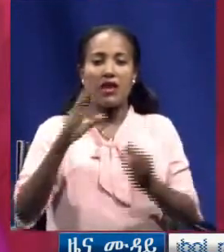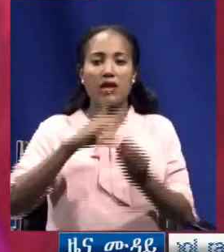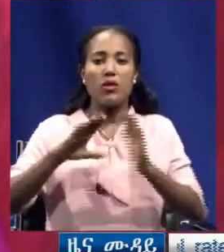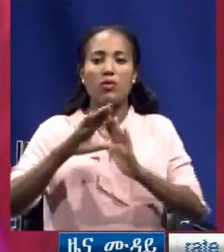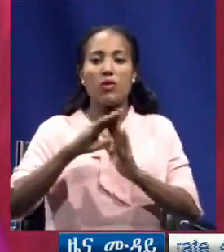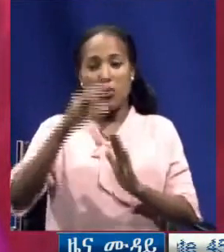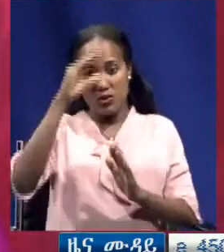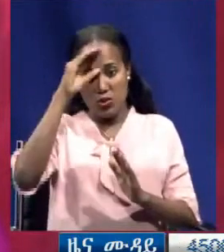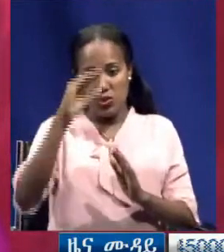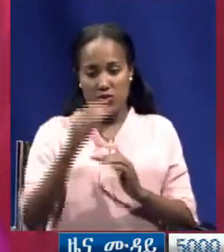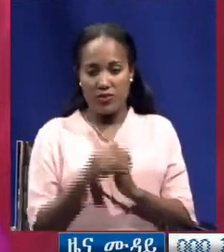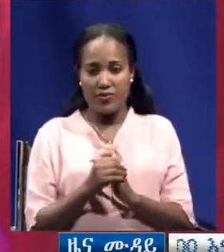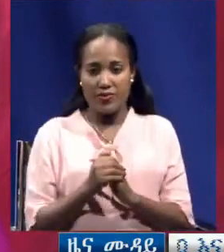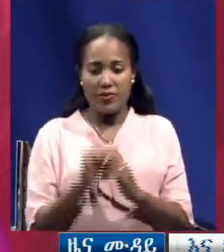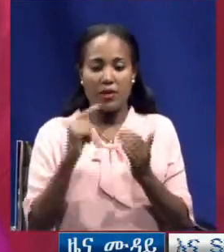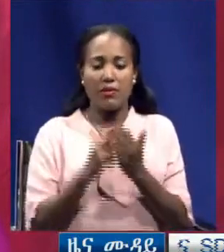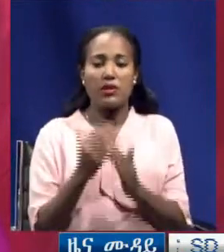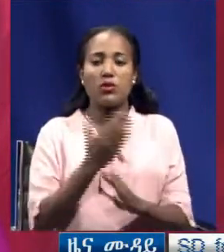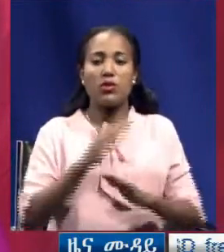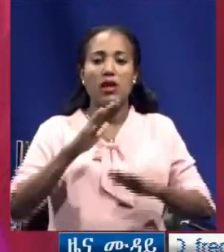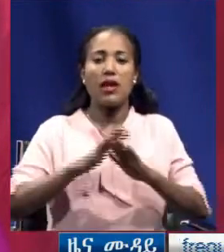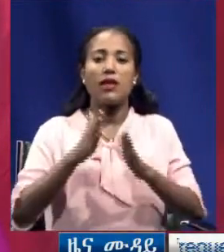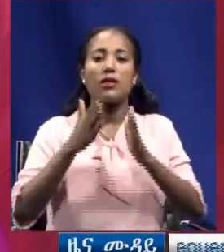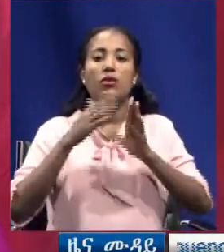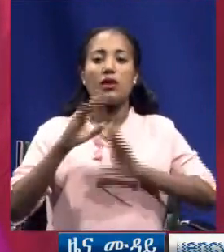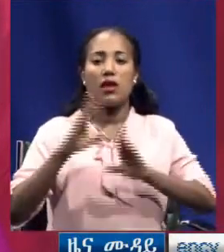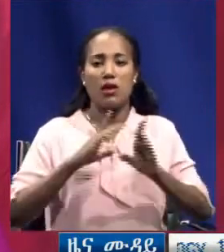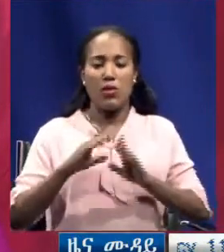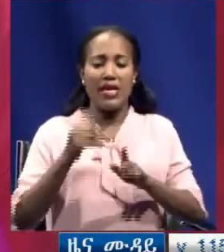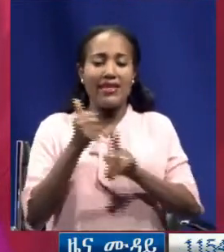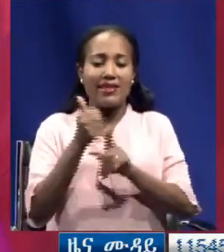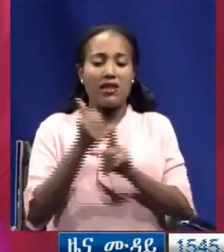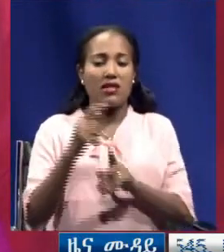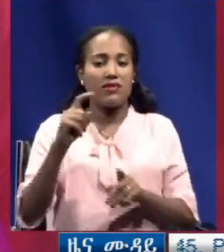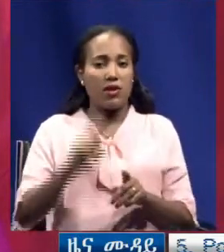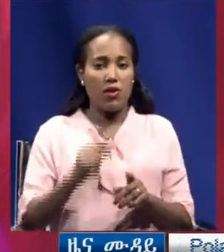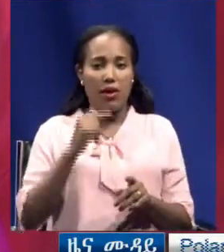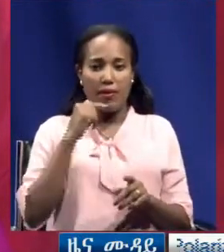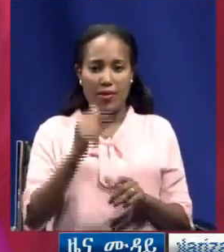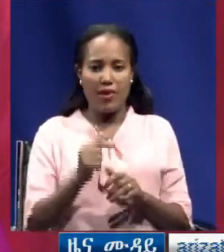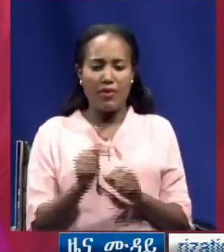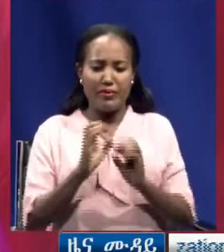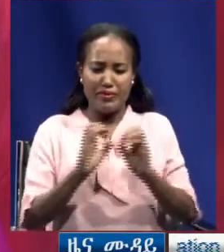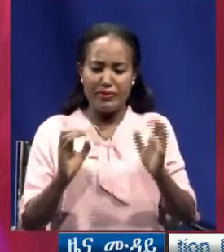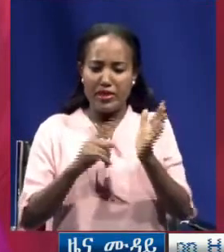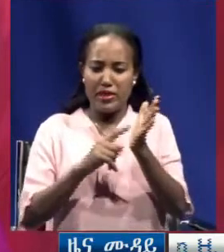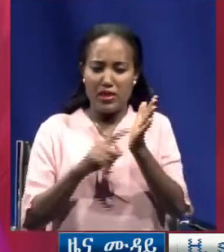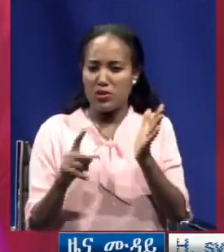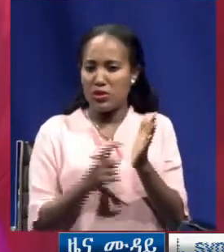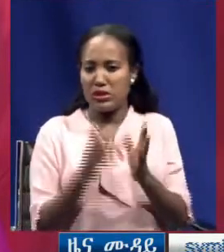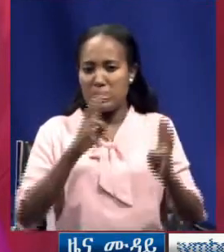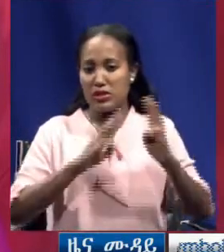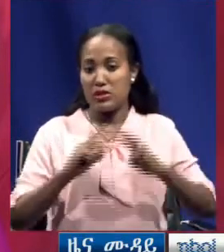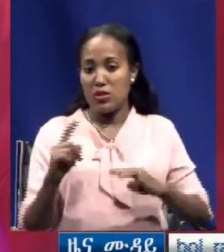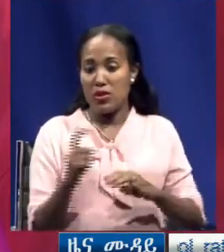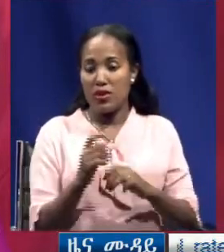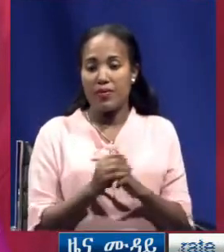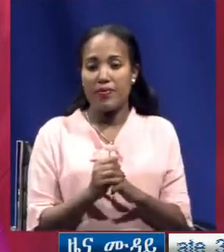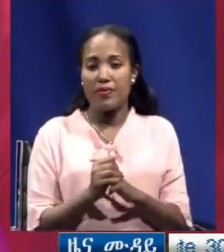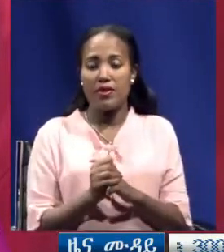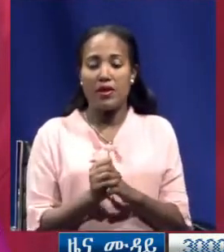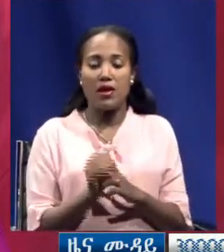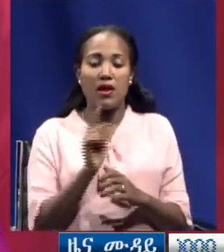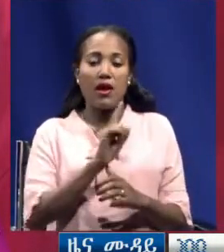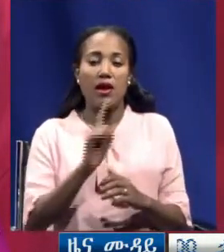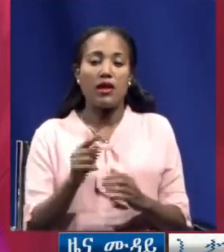የሚወክሉ ሰዎችም በዚህ ጉዳይ ላይ ትኩረት አድርገው ትግል ያስፈልገዋል የሚለው ምንም ግልጽ የሆነ ችግር ስለሆነ